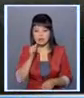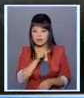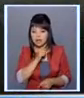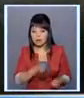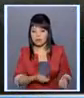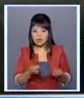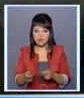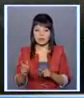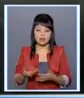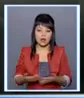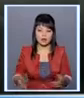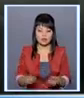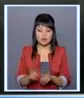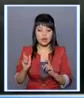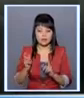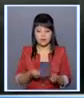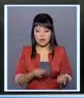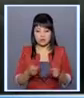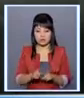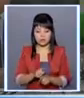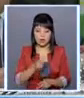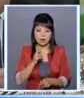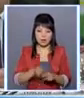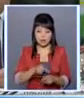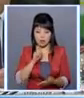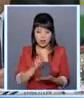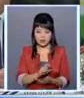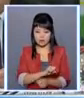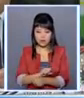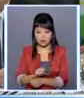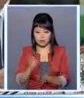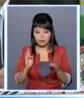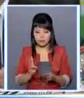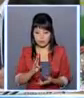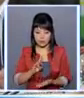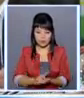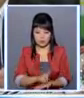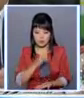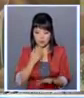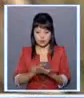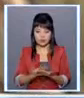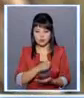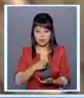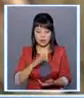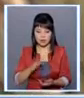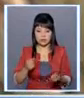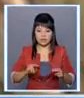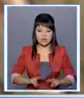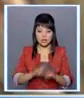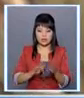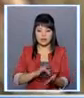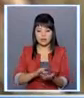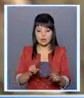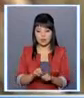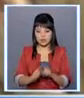тауарларға да тосқауыл қояды деп есептейді мамандар. Кеден ісі саласындағы олқылықтарды жою жолдары Астанада өткен жиында талқыланды.